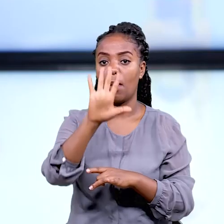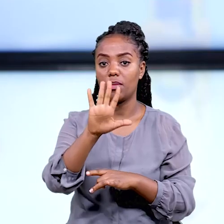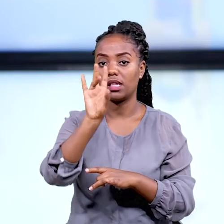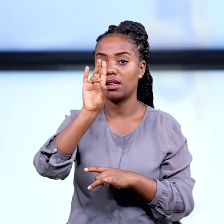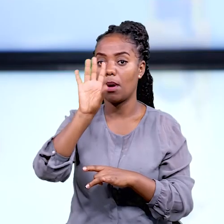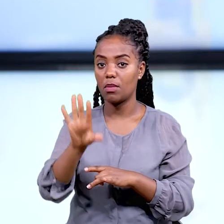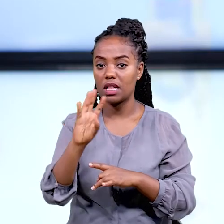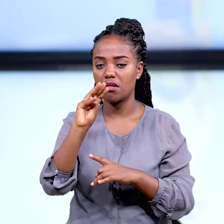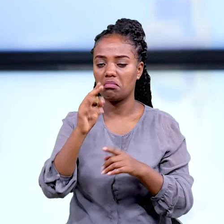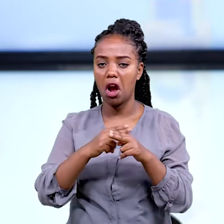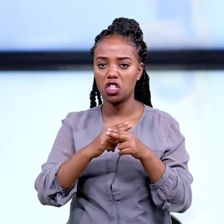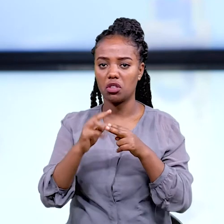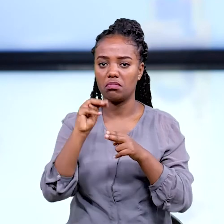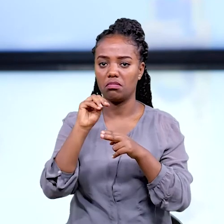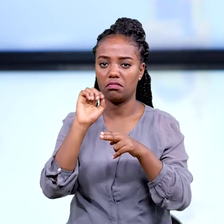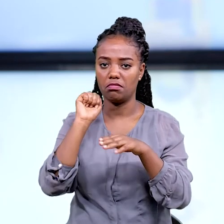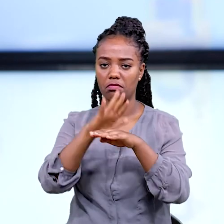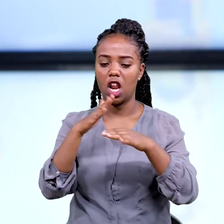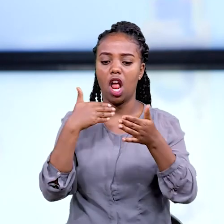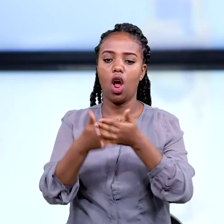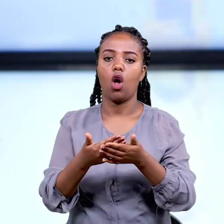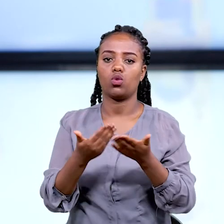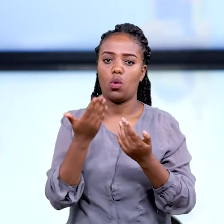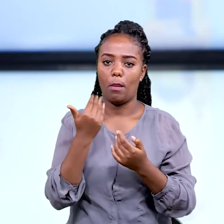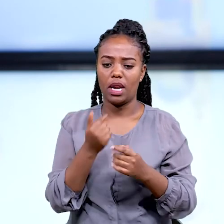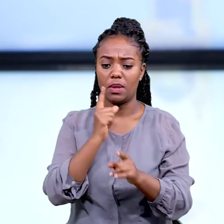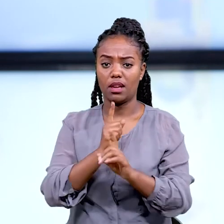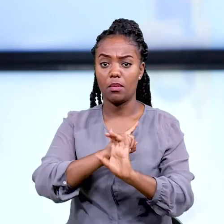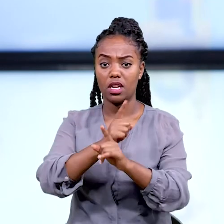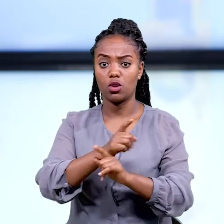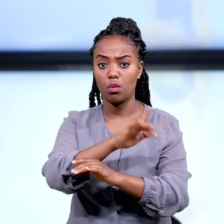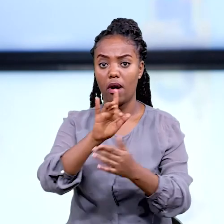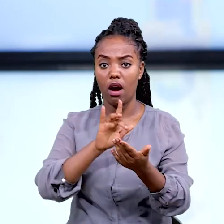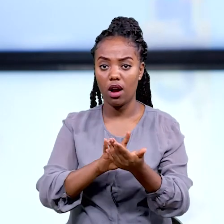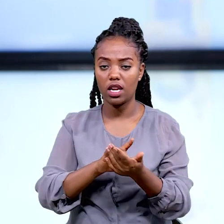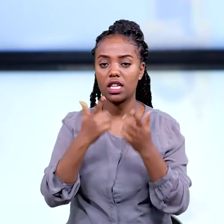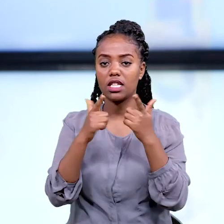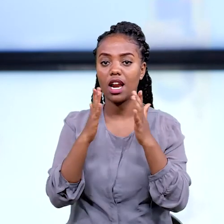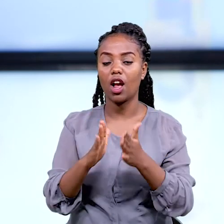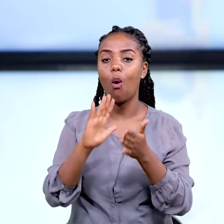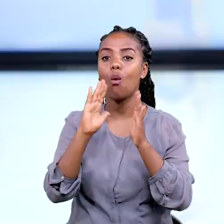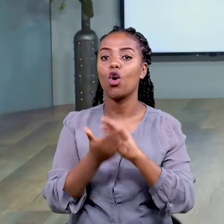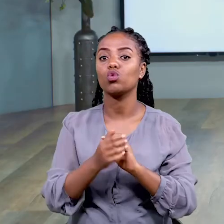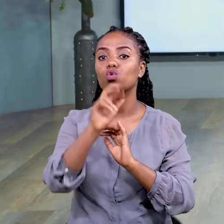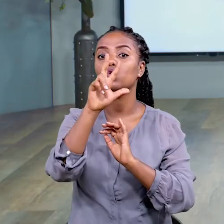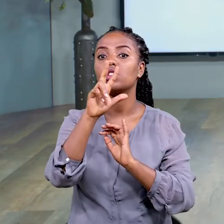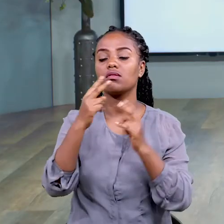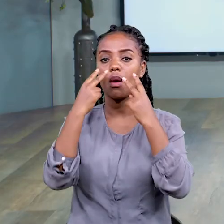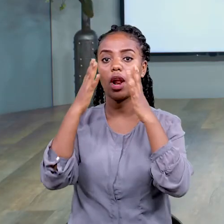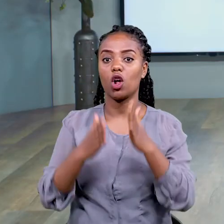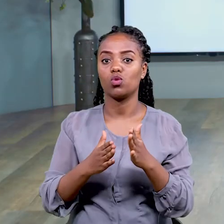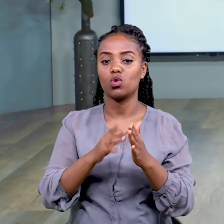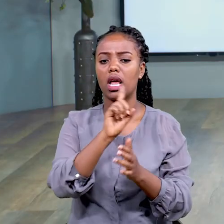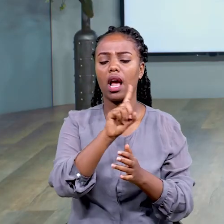ያላችሁትን በ7575 አጭር የጽሁፍ መቀበያ መስመራችን ላይ ልካችሁልናል። በትክክል ከመልሳችሁት መካከል እድለኛ ለሆናችሁ